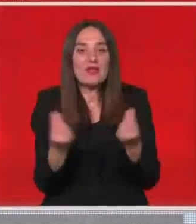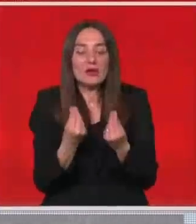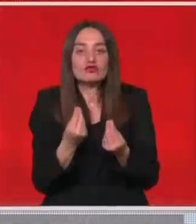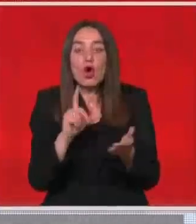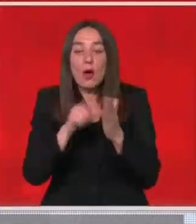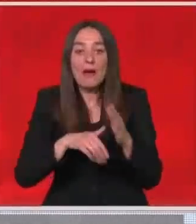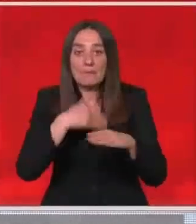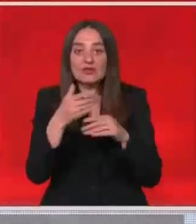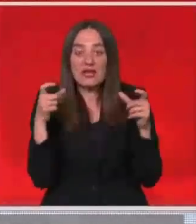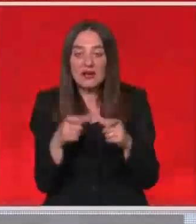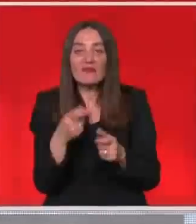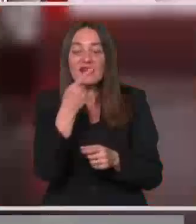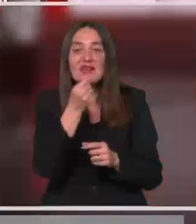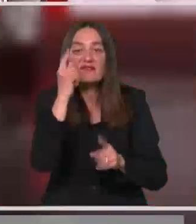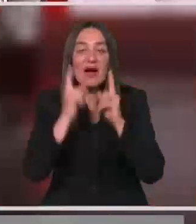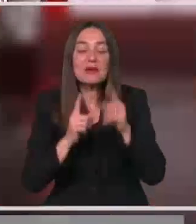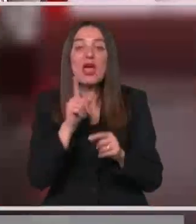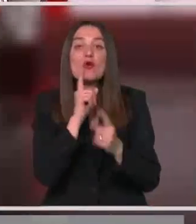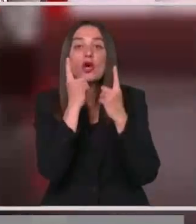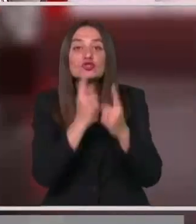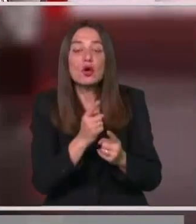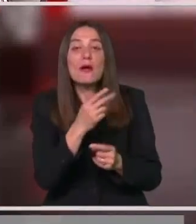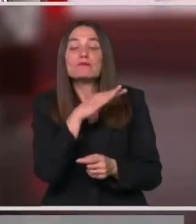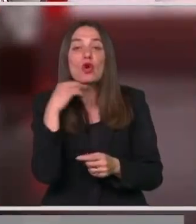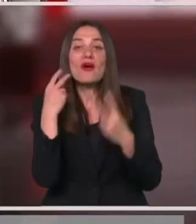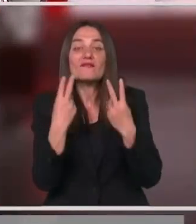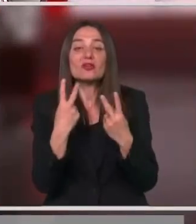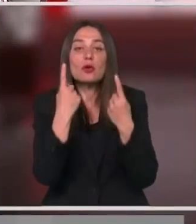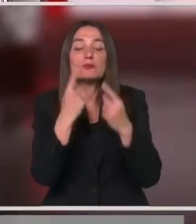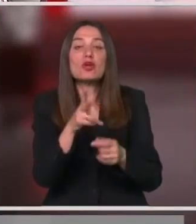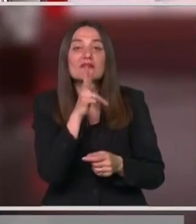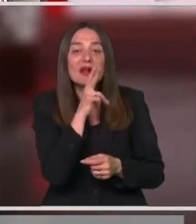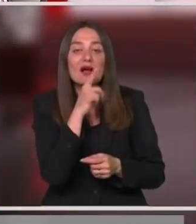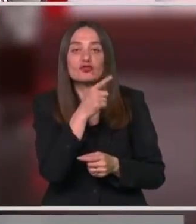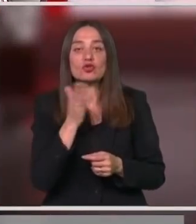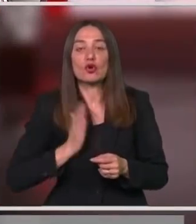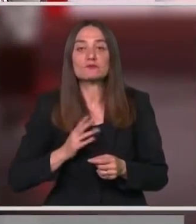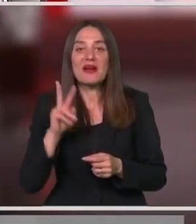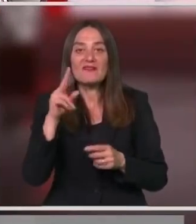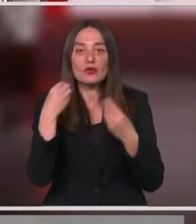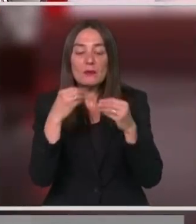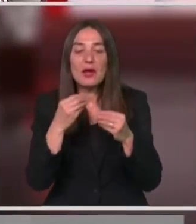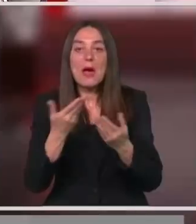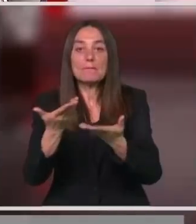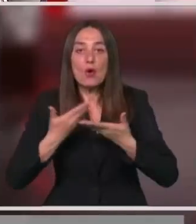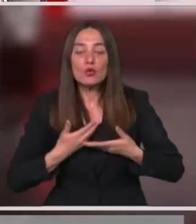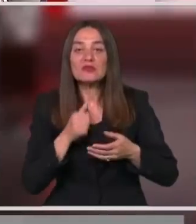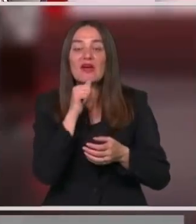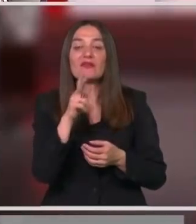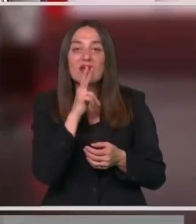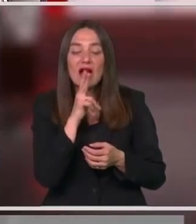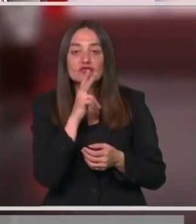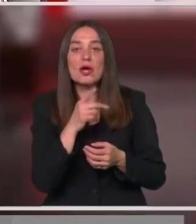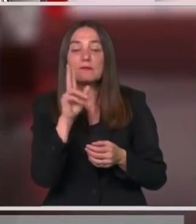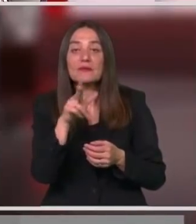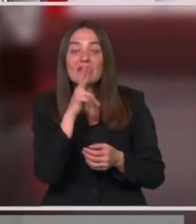Odmah nakon krize, za te fabrike koje stoje, veoma je važno da postoji tražnja, o tome je gospodin Vlahović pričao, ponuda i tražnja, da postoji tražnja